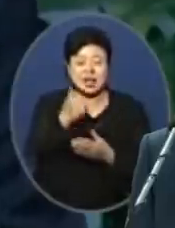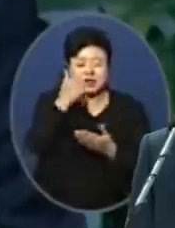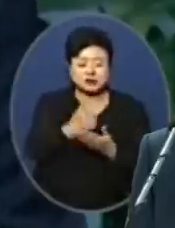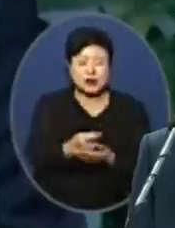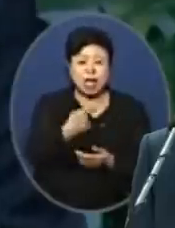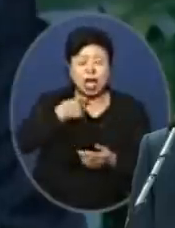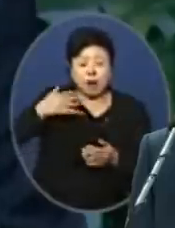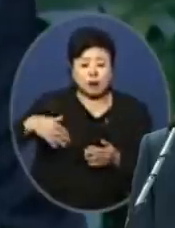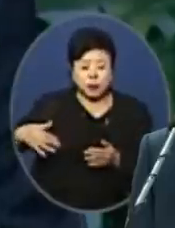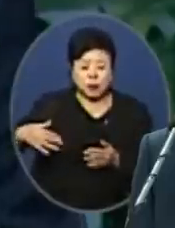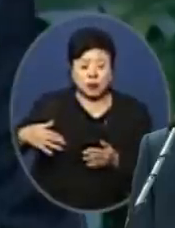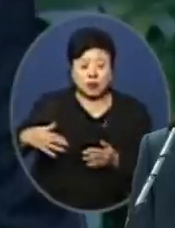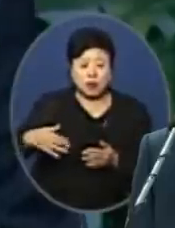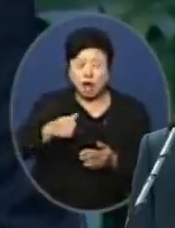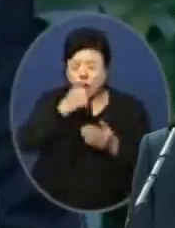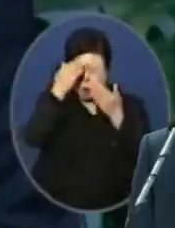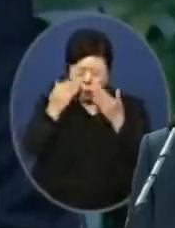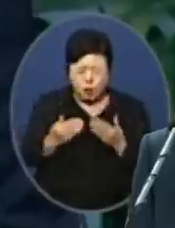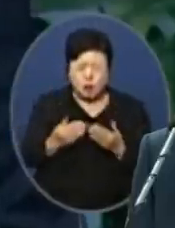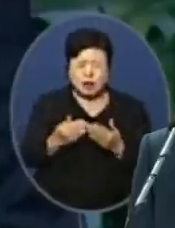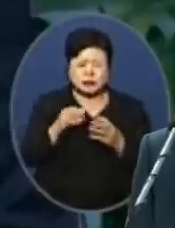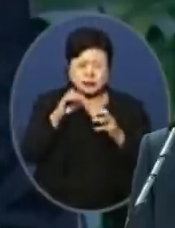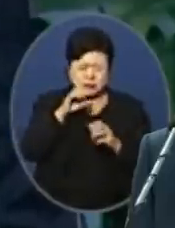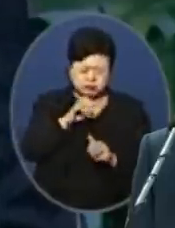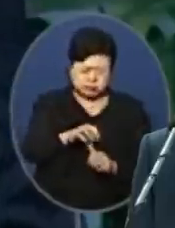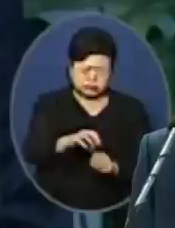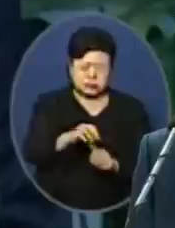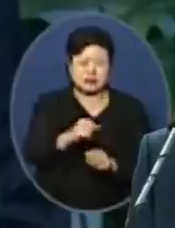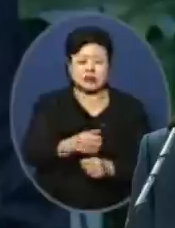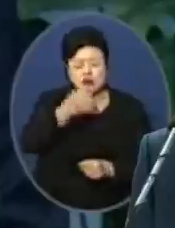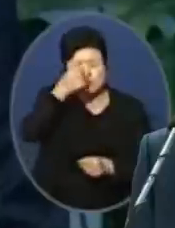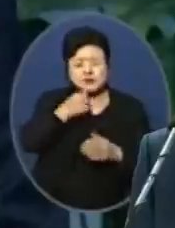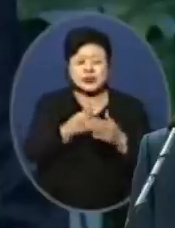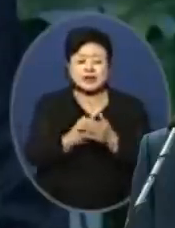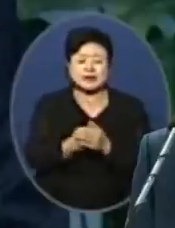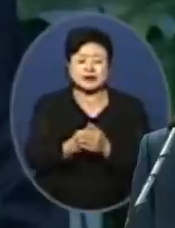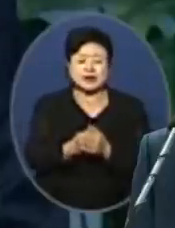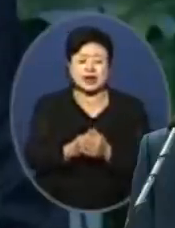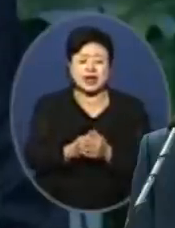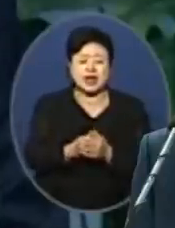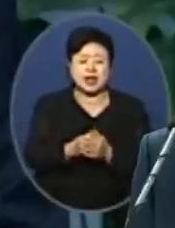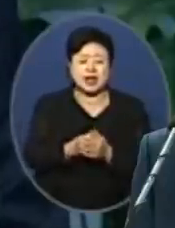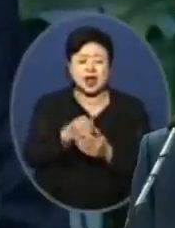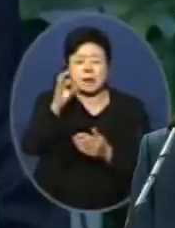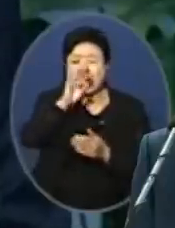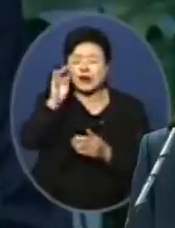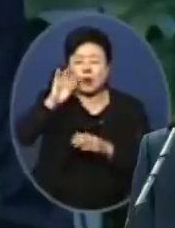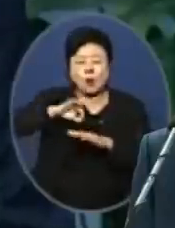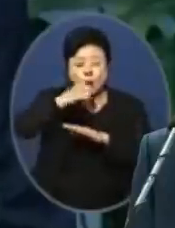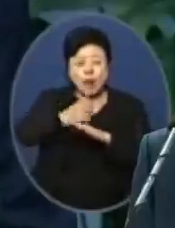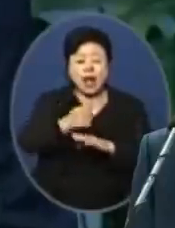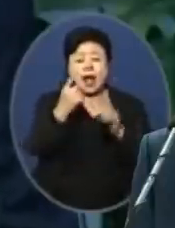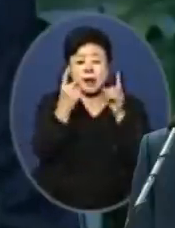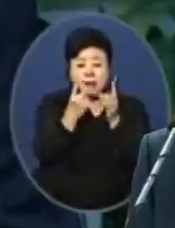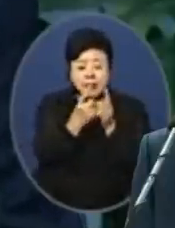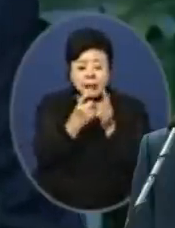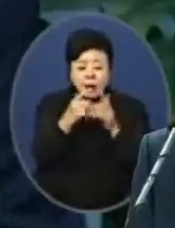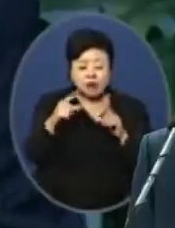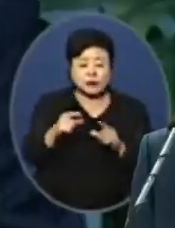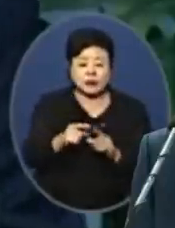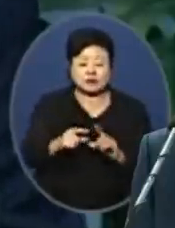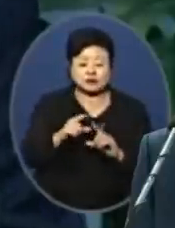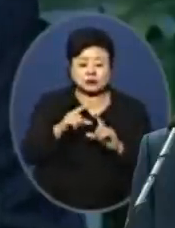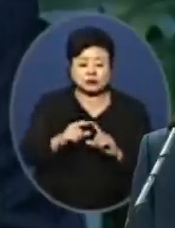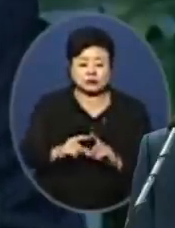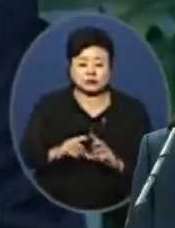죄도 안 지었으면서 옥살이하고 또 꿈 때문에 바로왕을 만나게 되고 애굽의